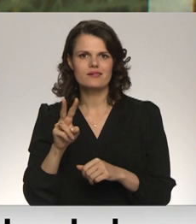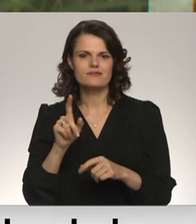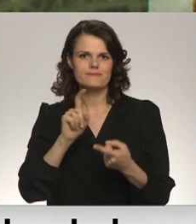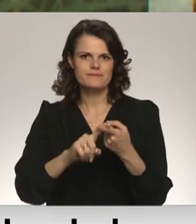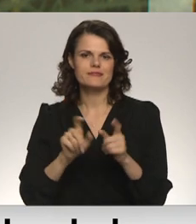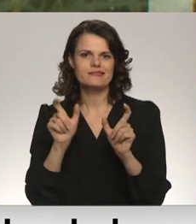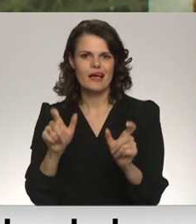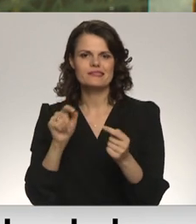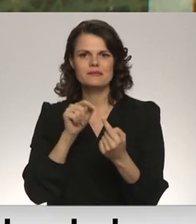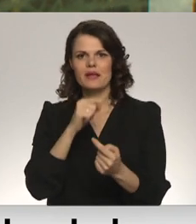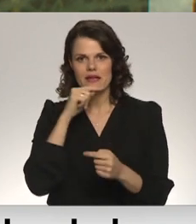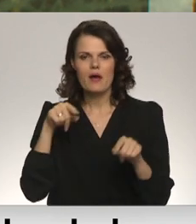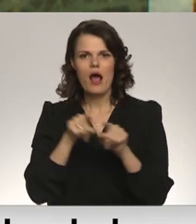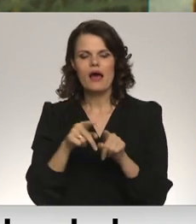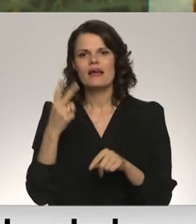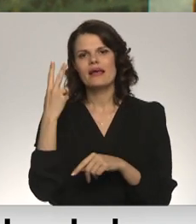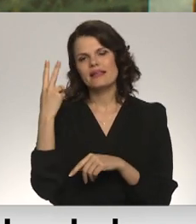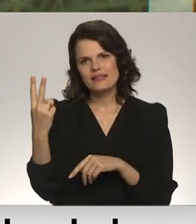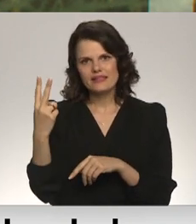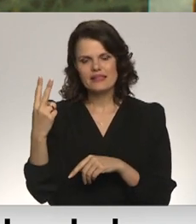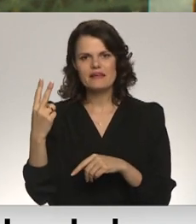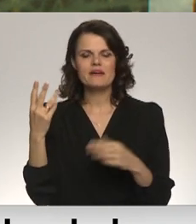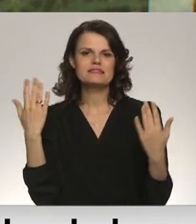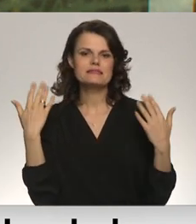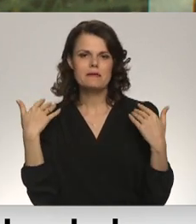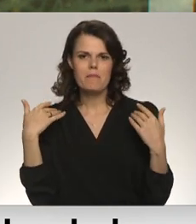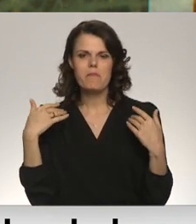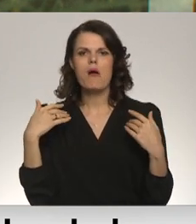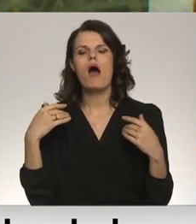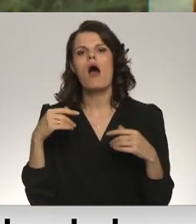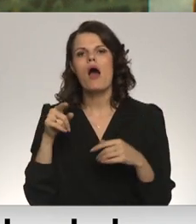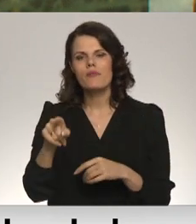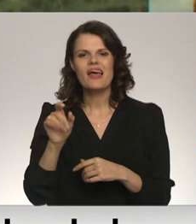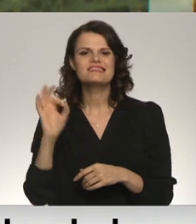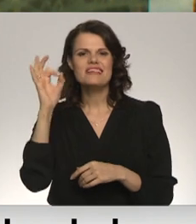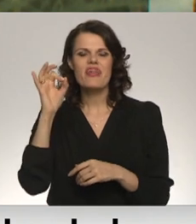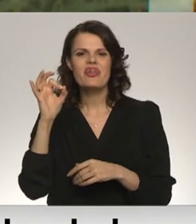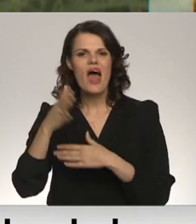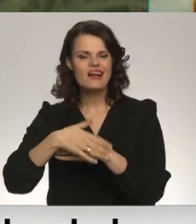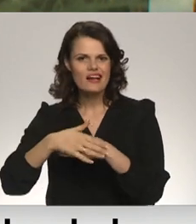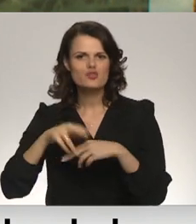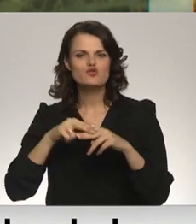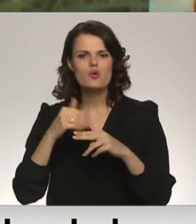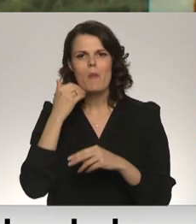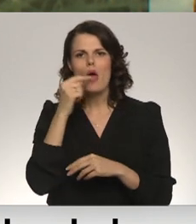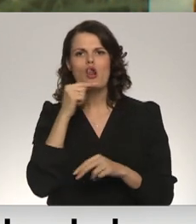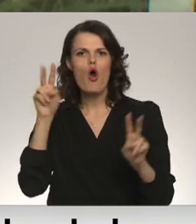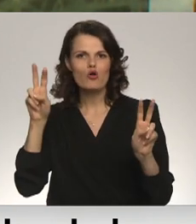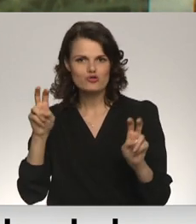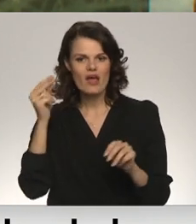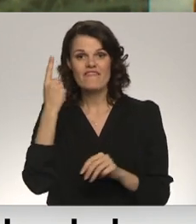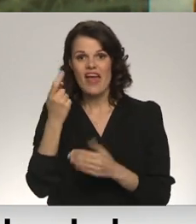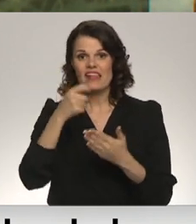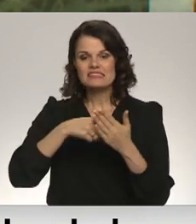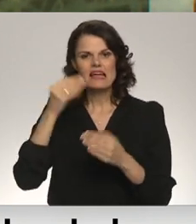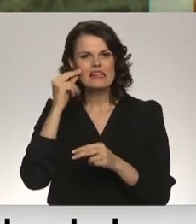vidū divas Jūrmalas spā sanatorijas – Jantarni Bereg, jeb Dzintarkrasts un Belorusija. Viena no tām ir slēgta it kā rekonstrukcijai,